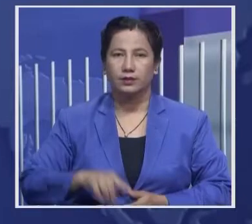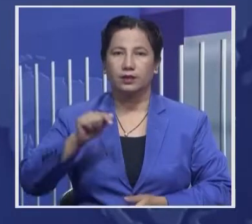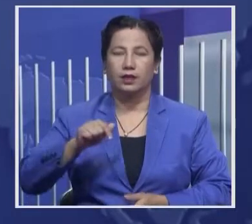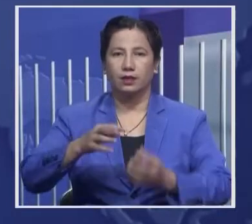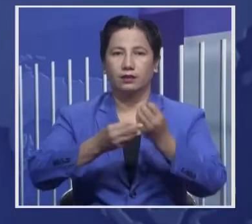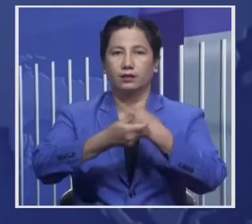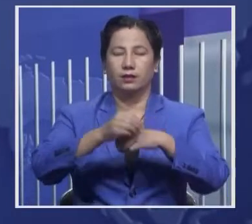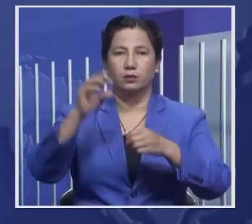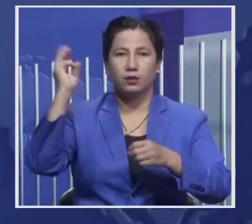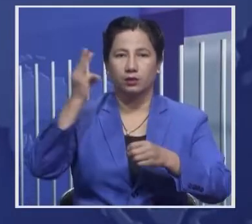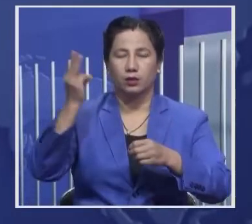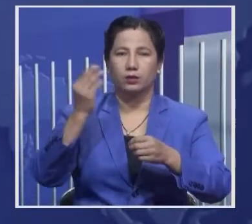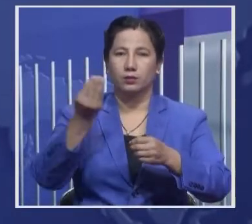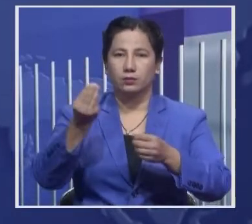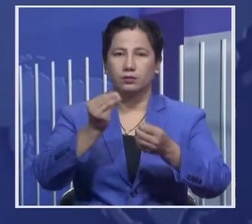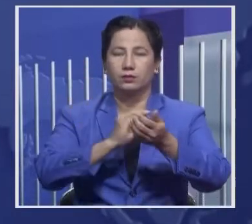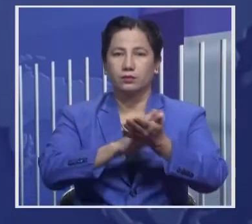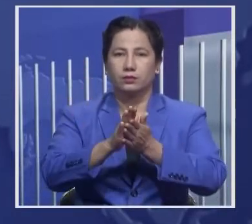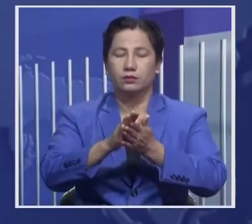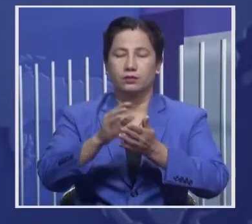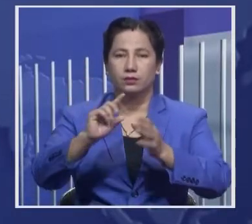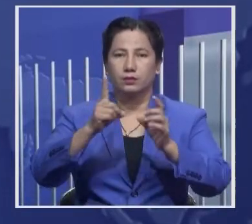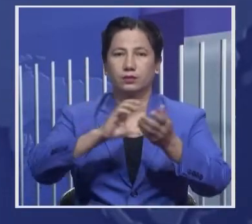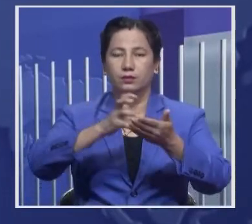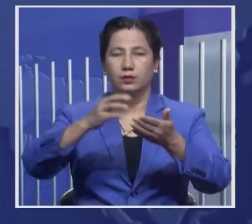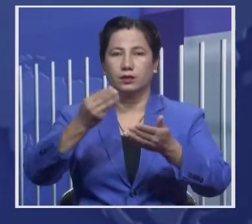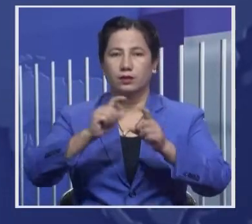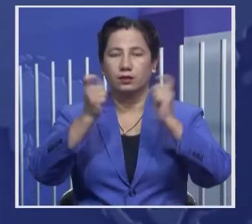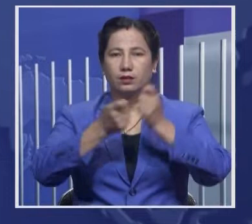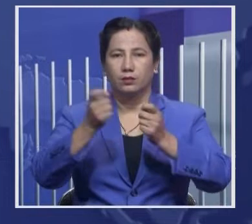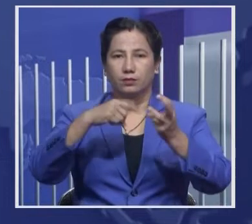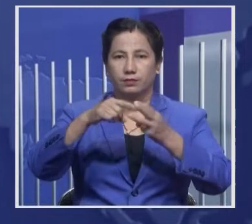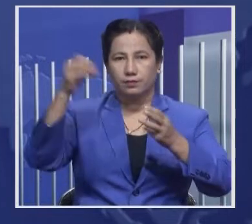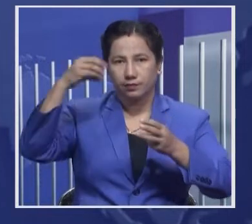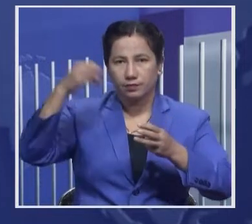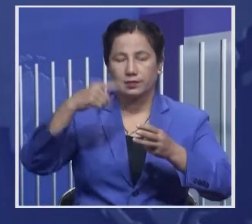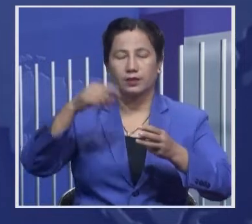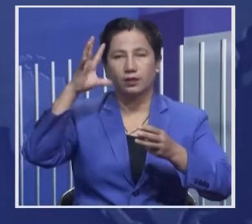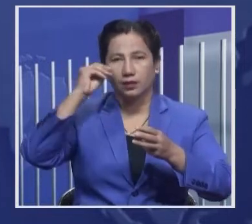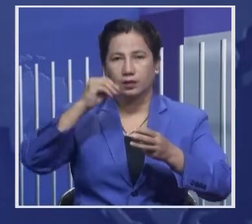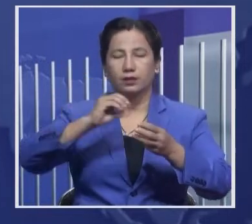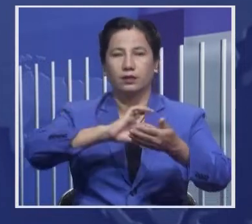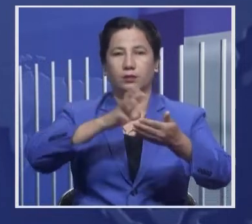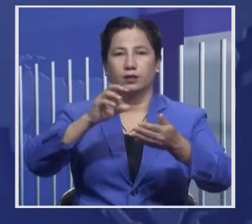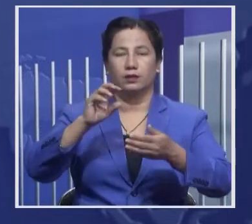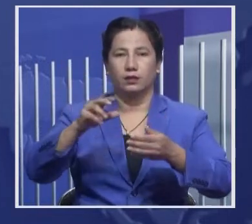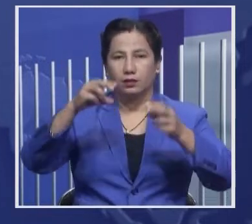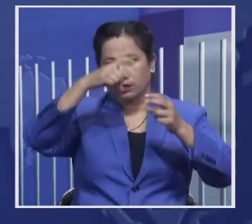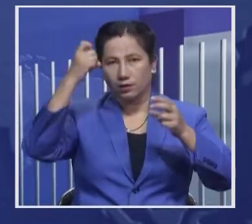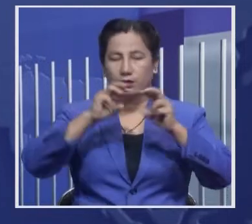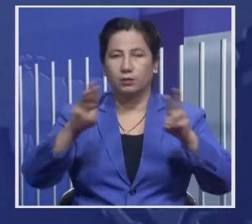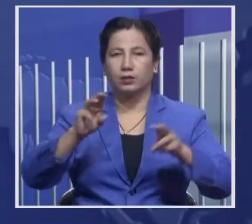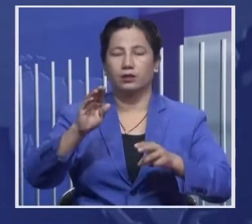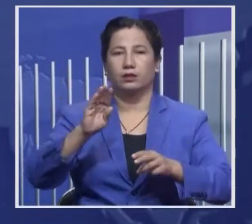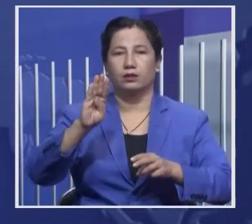आज देशभर मौसम आंशिकदेखि सामान्य बदलिरहे विभिन्न प्रदेशका केही क्षेत्रमा हल्कादेखि मध्यम वर्षा भयो भने आज राति प्रदेश एक, मधेस, बागमती